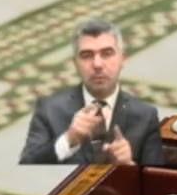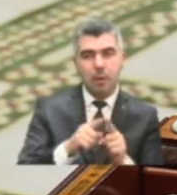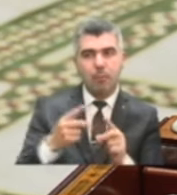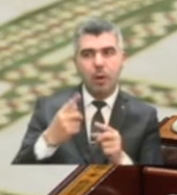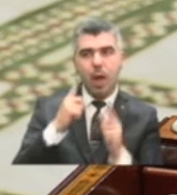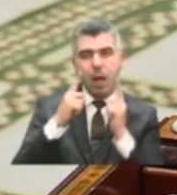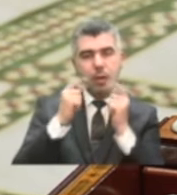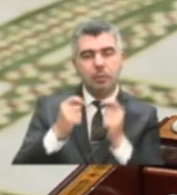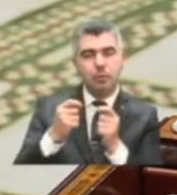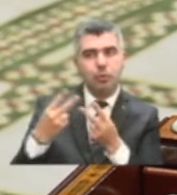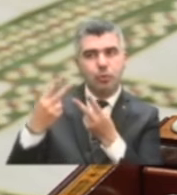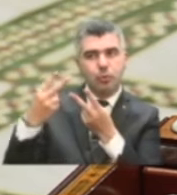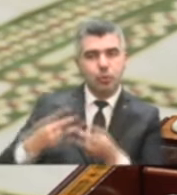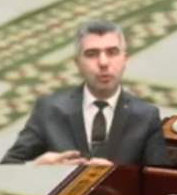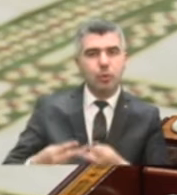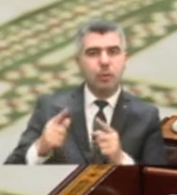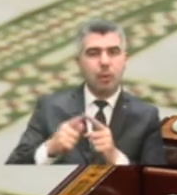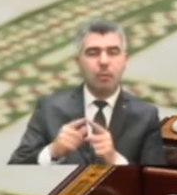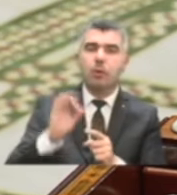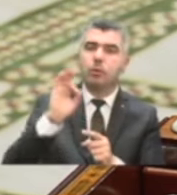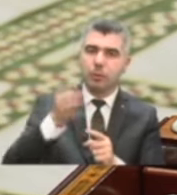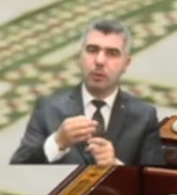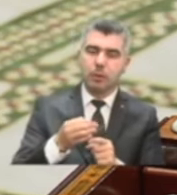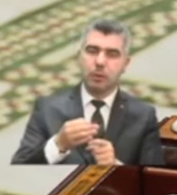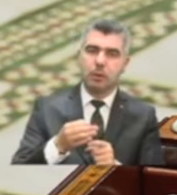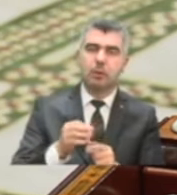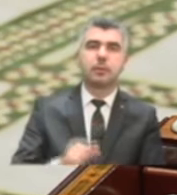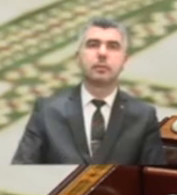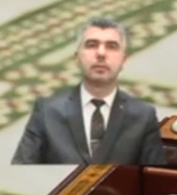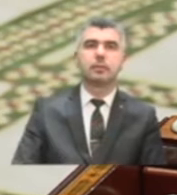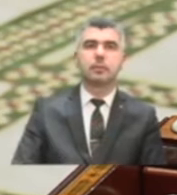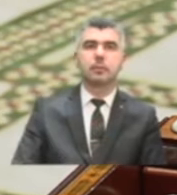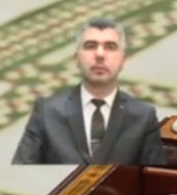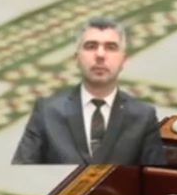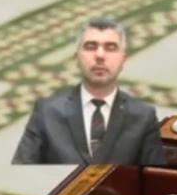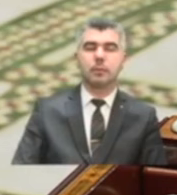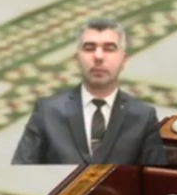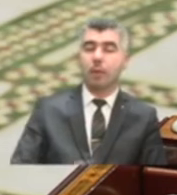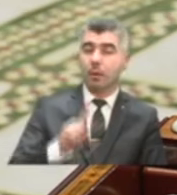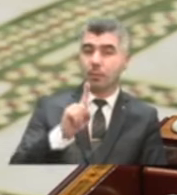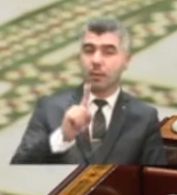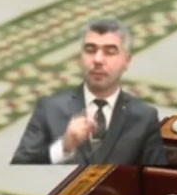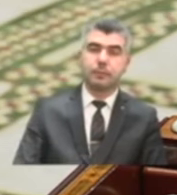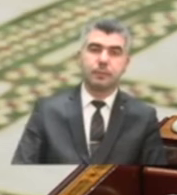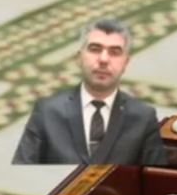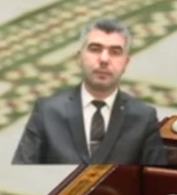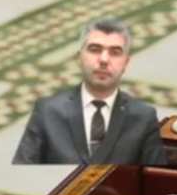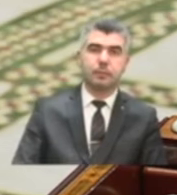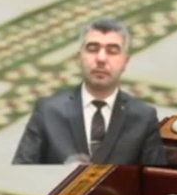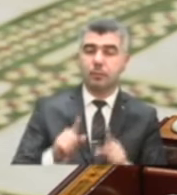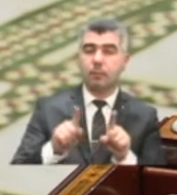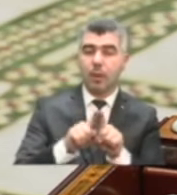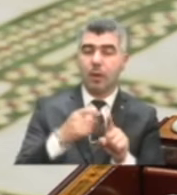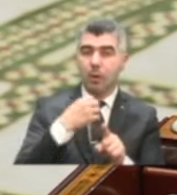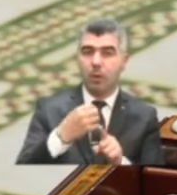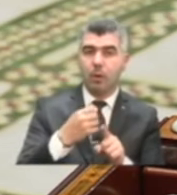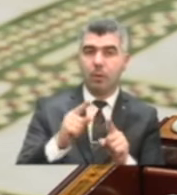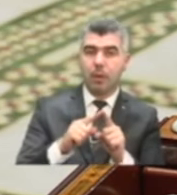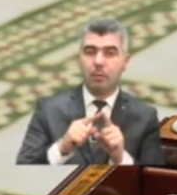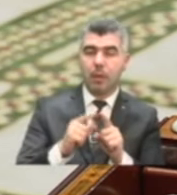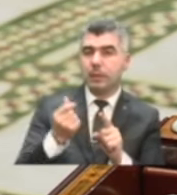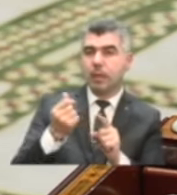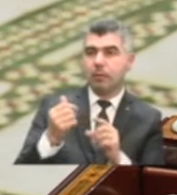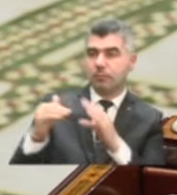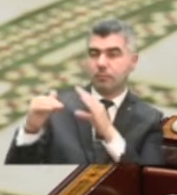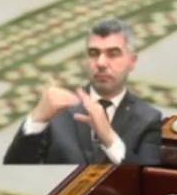يجيو يشوفونا، حنا تنبغيو تنبغيوهم يجيو يشوفونا. ولكن هذه النقطة اللي تكلمتي عليها، أولا الأموال التي تدخل